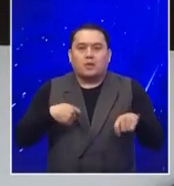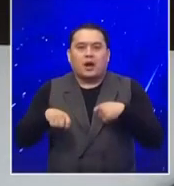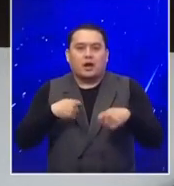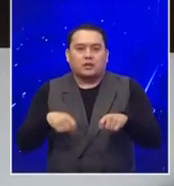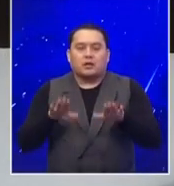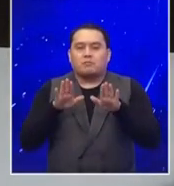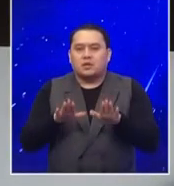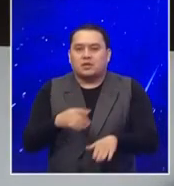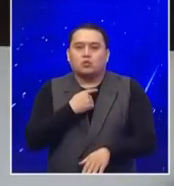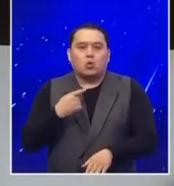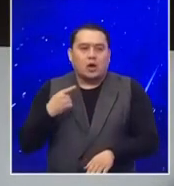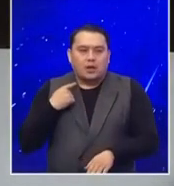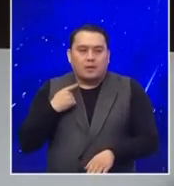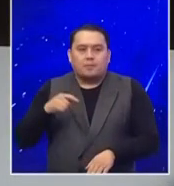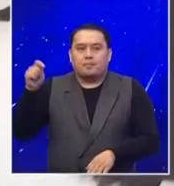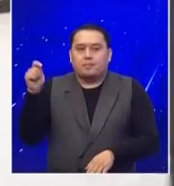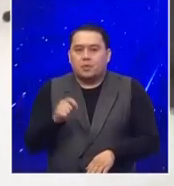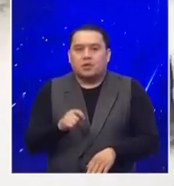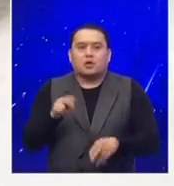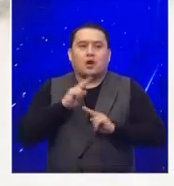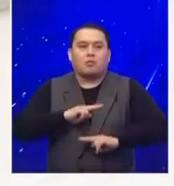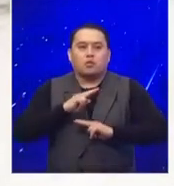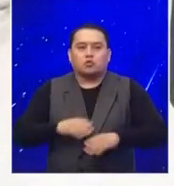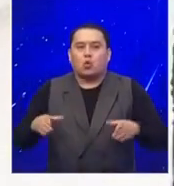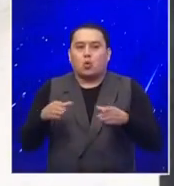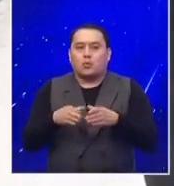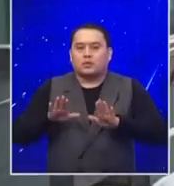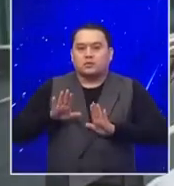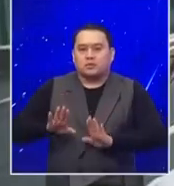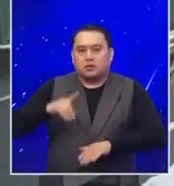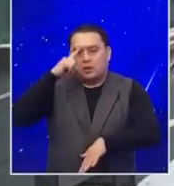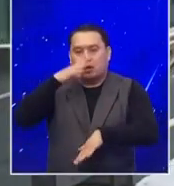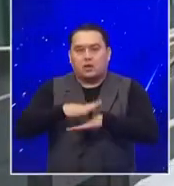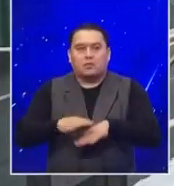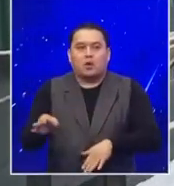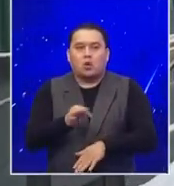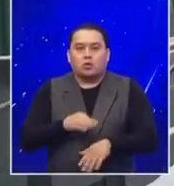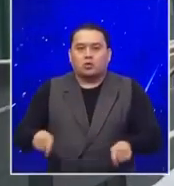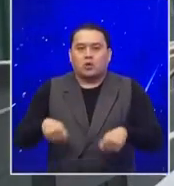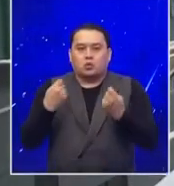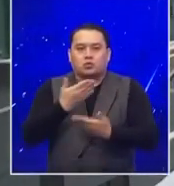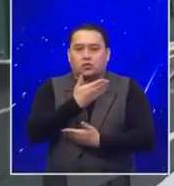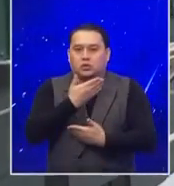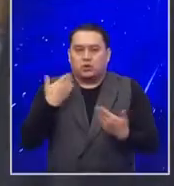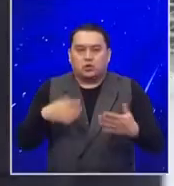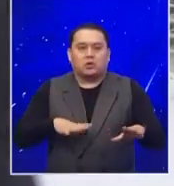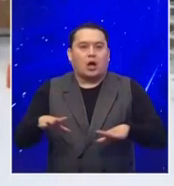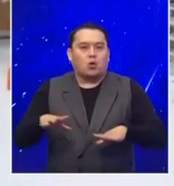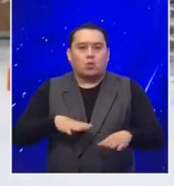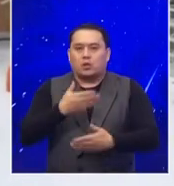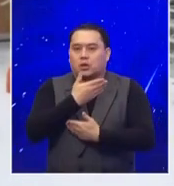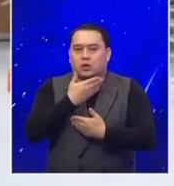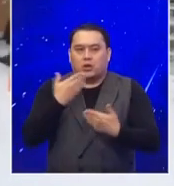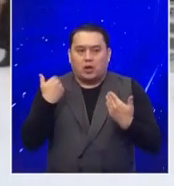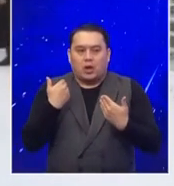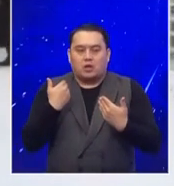продовольственных точек областного центра. По прибытию члены рабочей группы в составе заместителя акима города нарушений не выявили. Стихийной торговли не